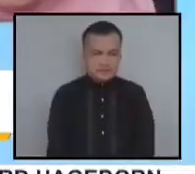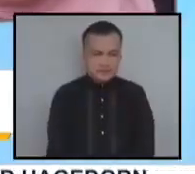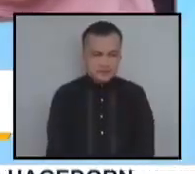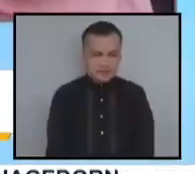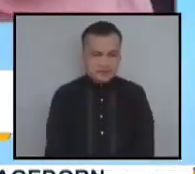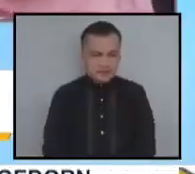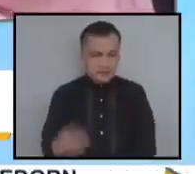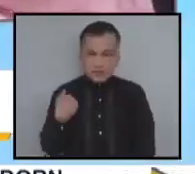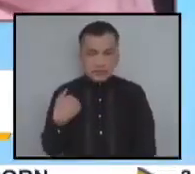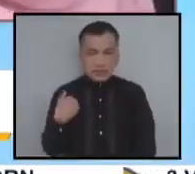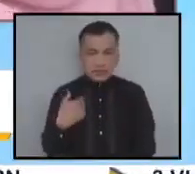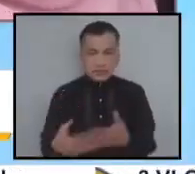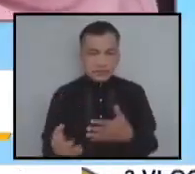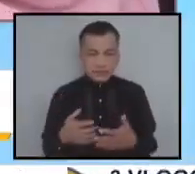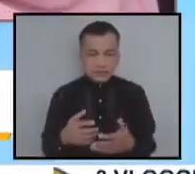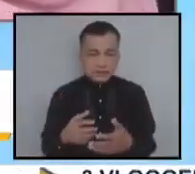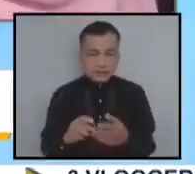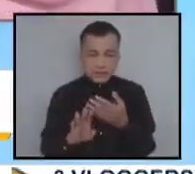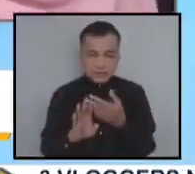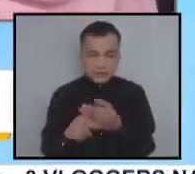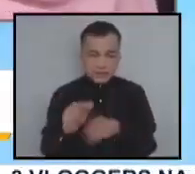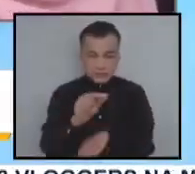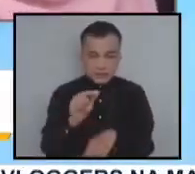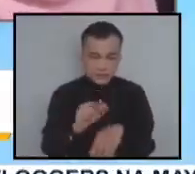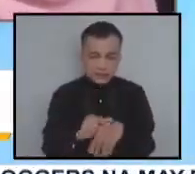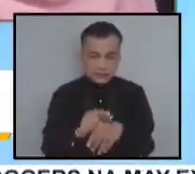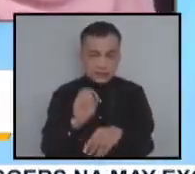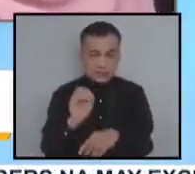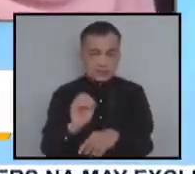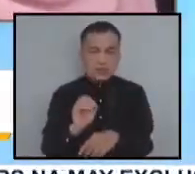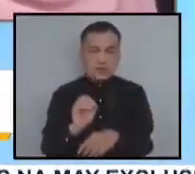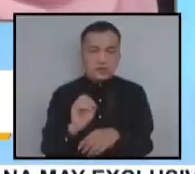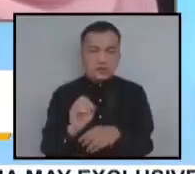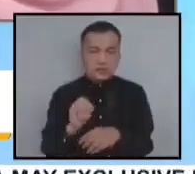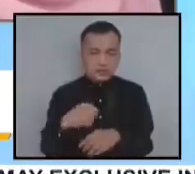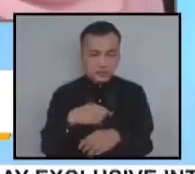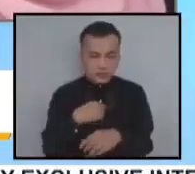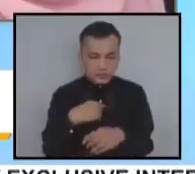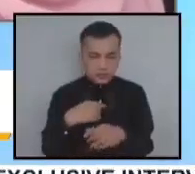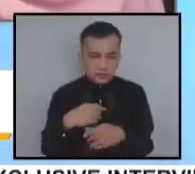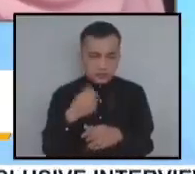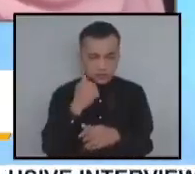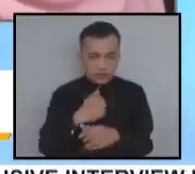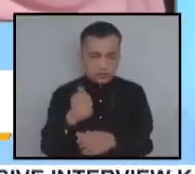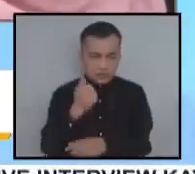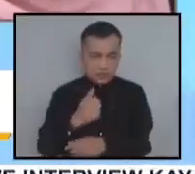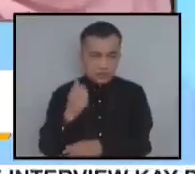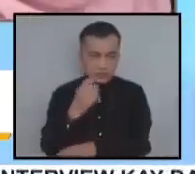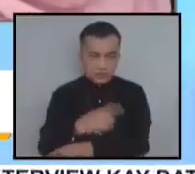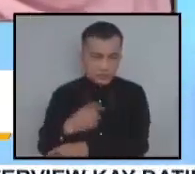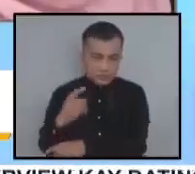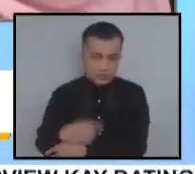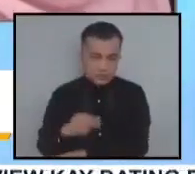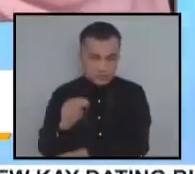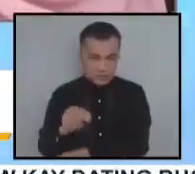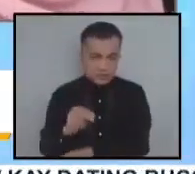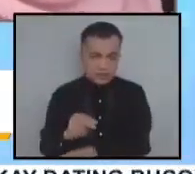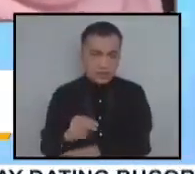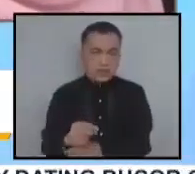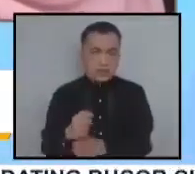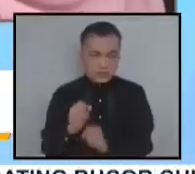kami nakakabalik sa ground zero. Nakaka-ano naman po kami na sa pang-araw-araw namin ng mga